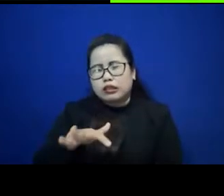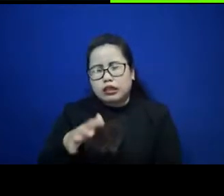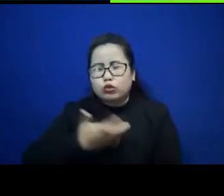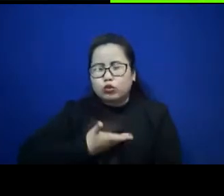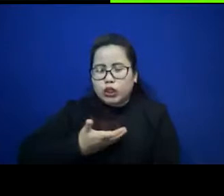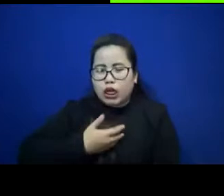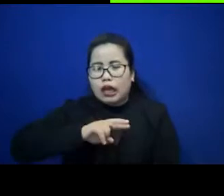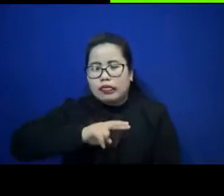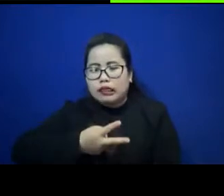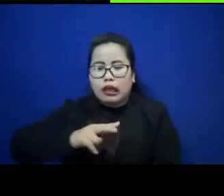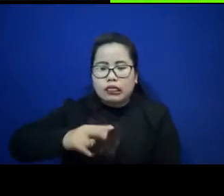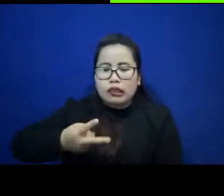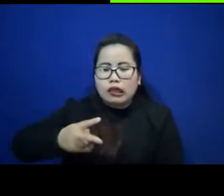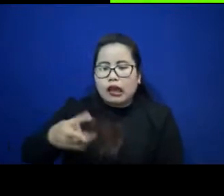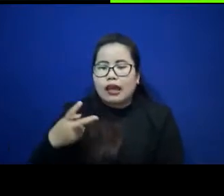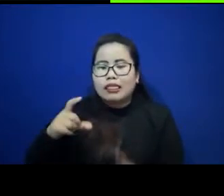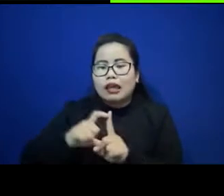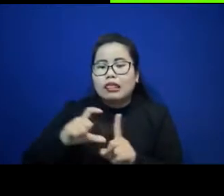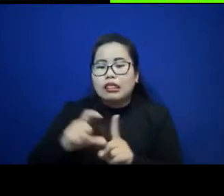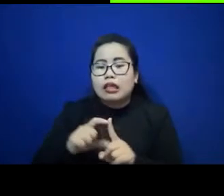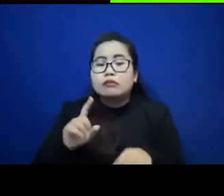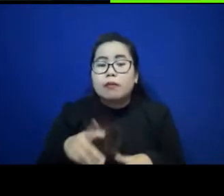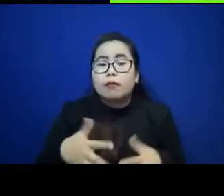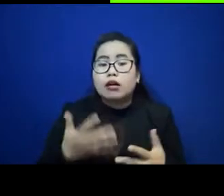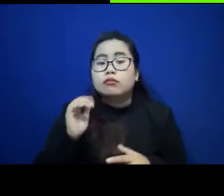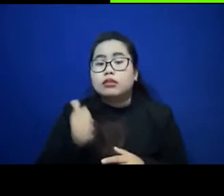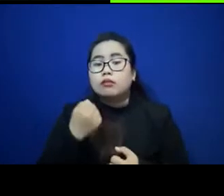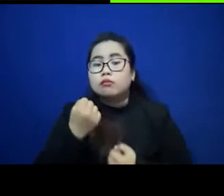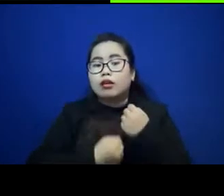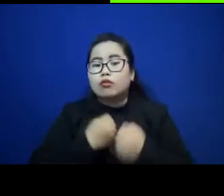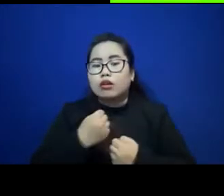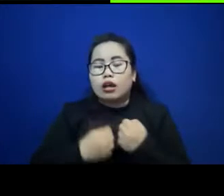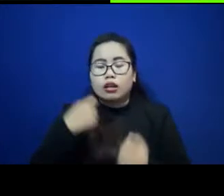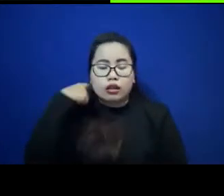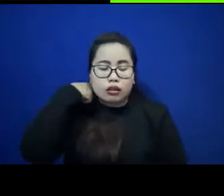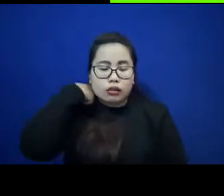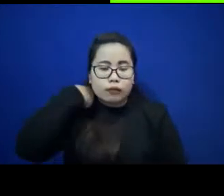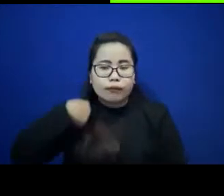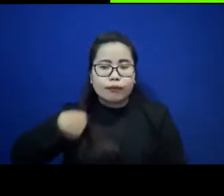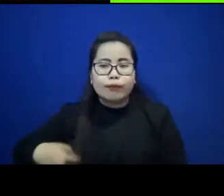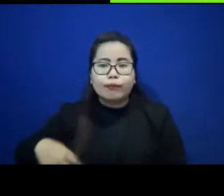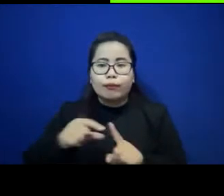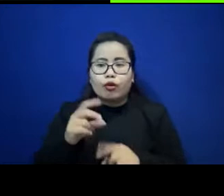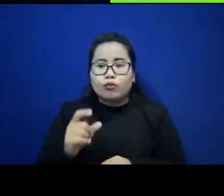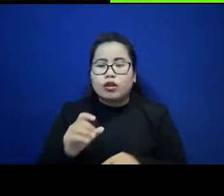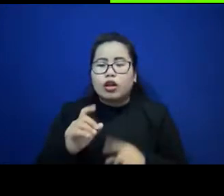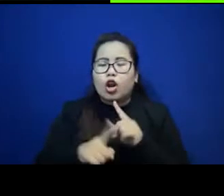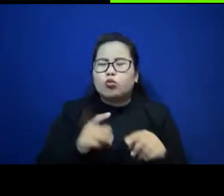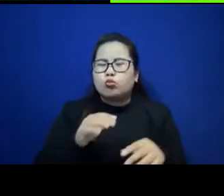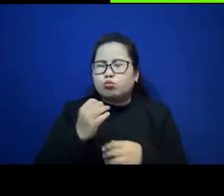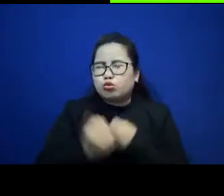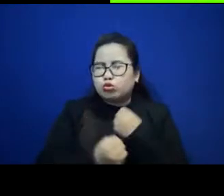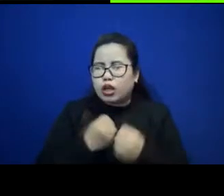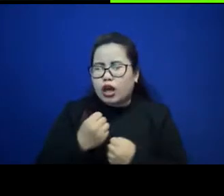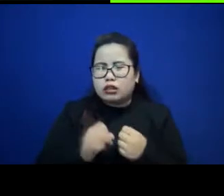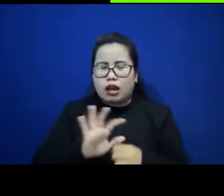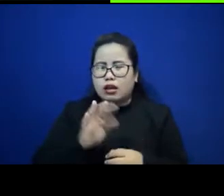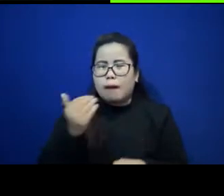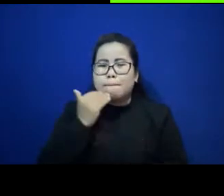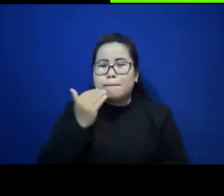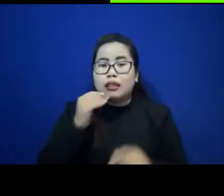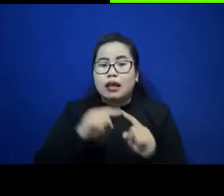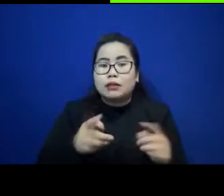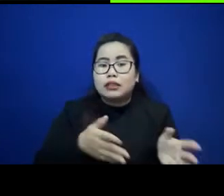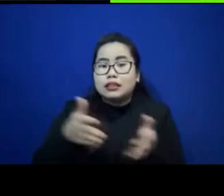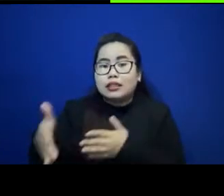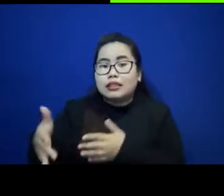mengganti-ganti datanya supaya di bisa melakukan protes ya Jadi ini buat perusahaan juga ada nggak gampang mereka masih kasih fitur ini tapi di